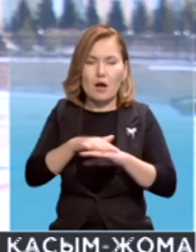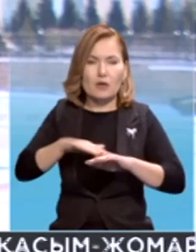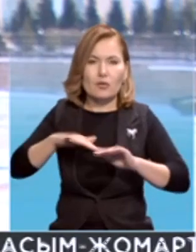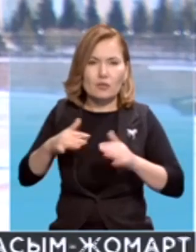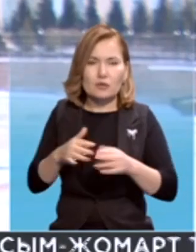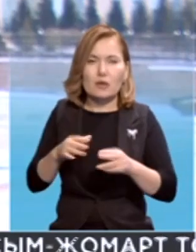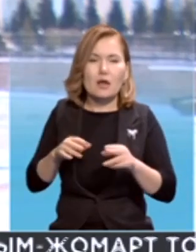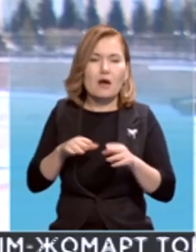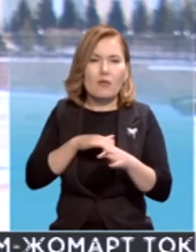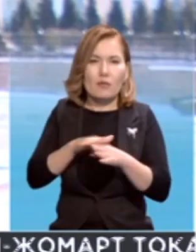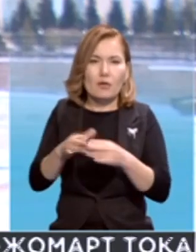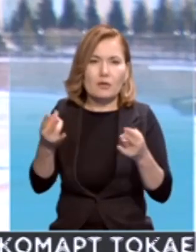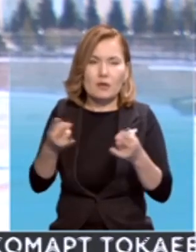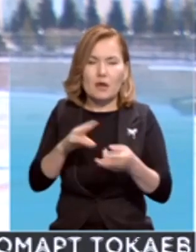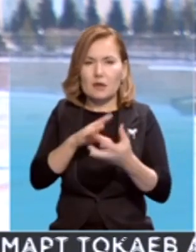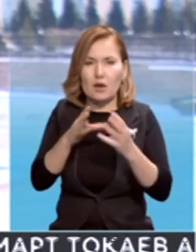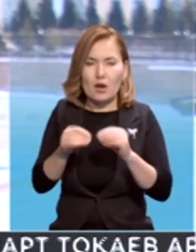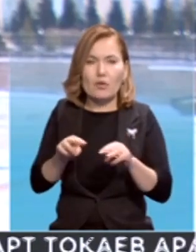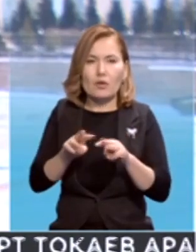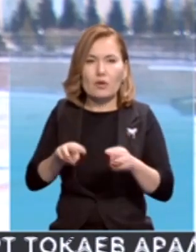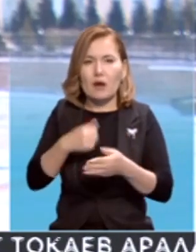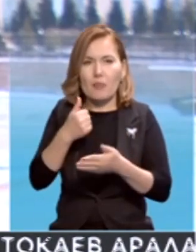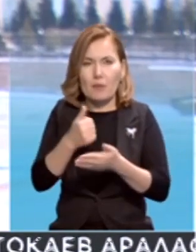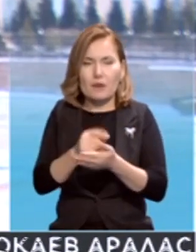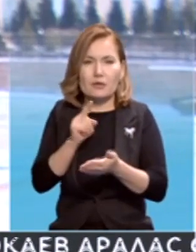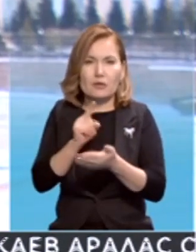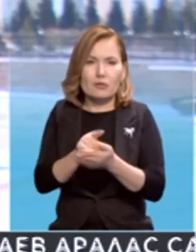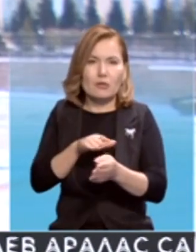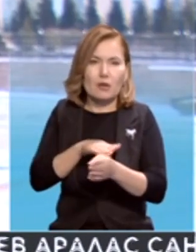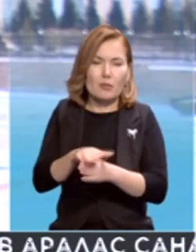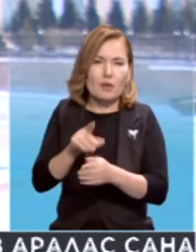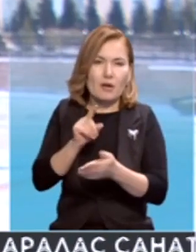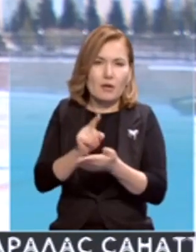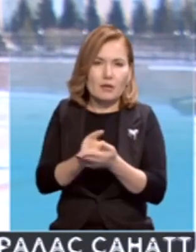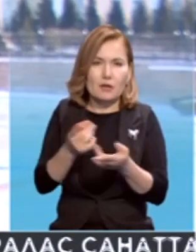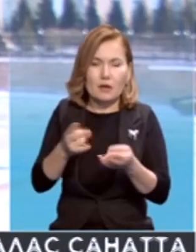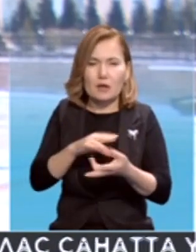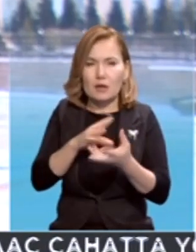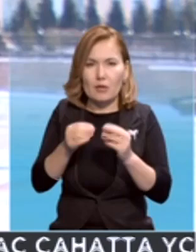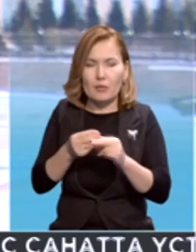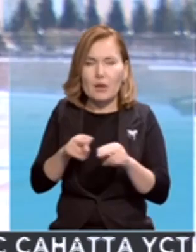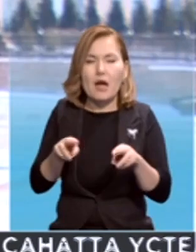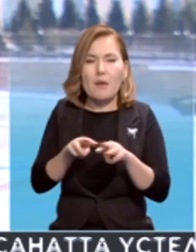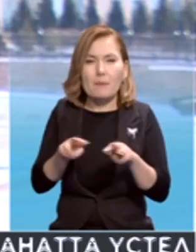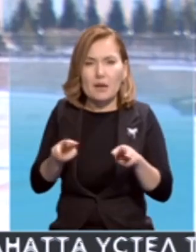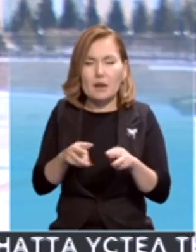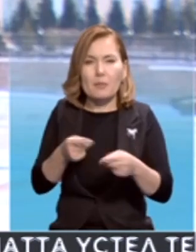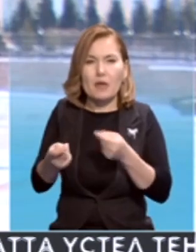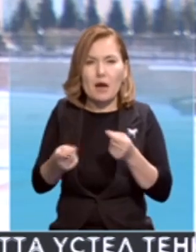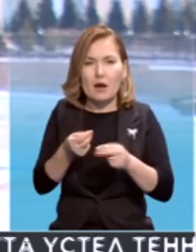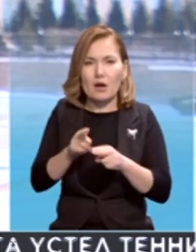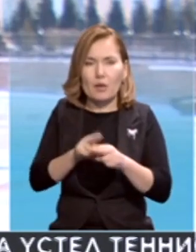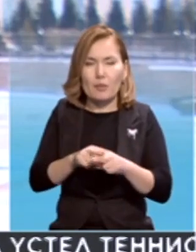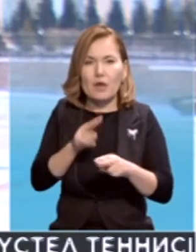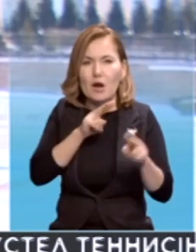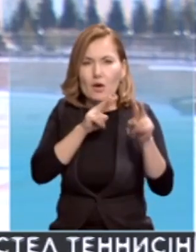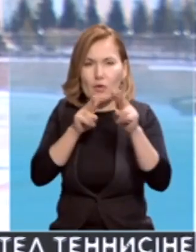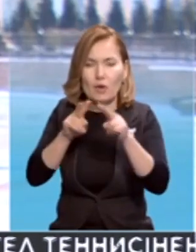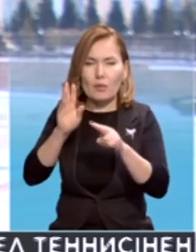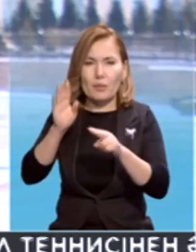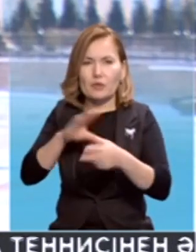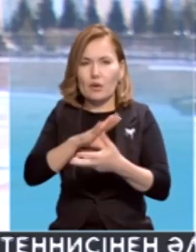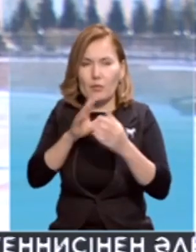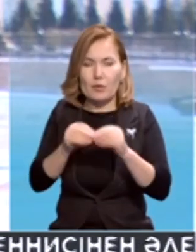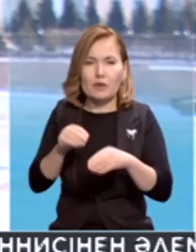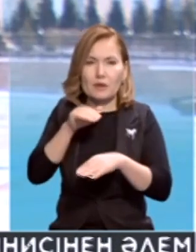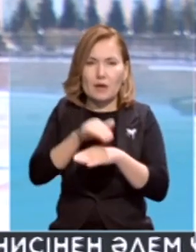осы сенімді ақтау үкіметтің ең басты міндеті болуы тиіс. Сол үшін бұдан былай министрлер мен әкімдердің ісі статистикамен емес,